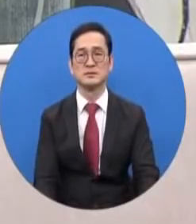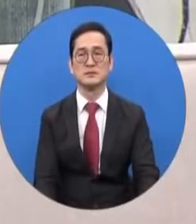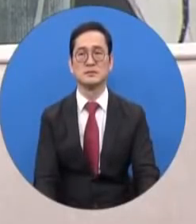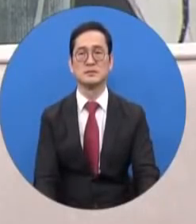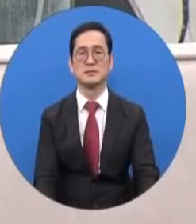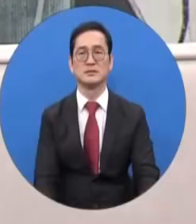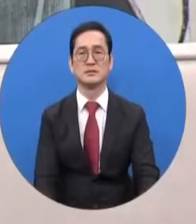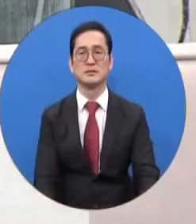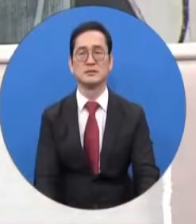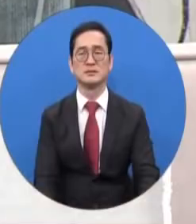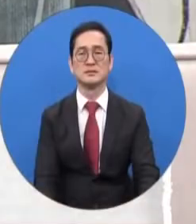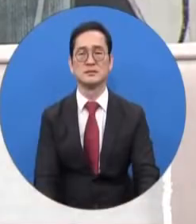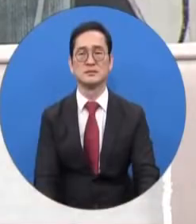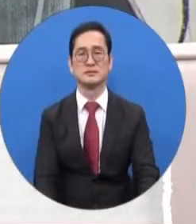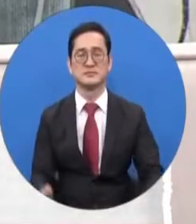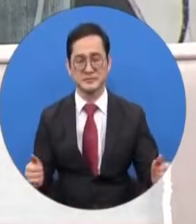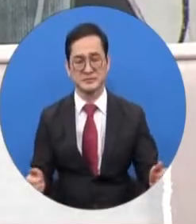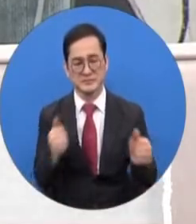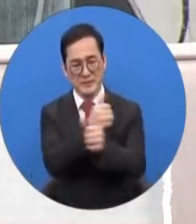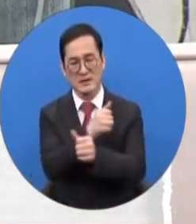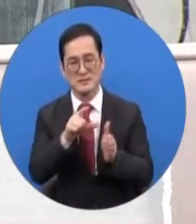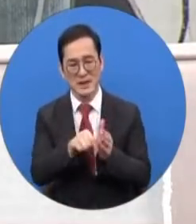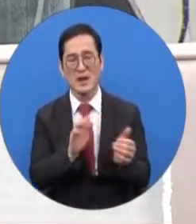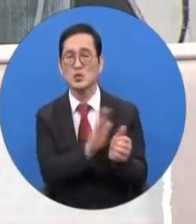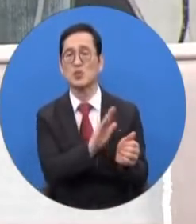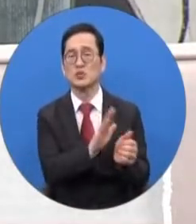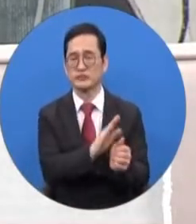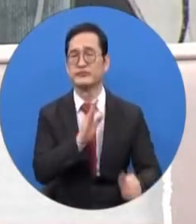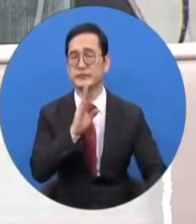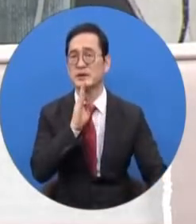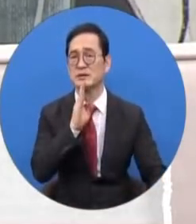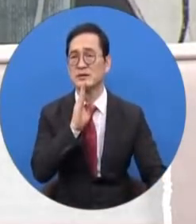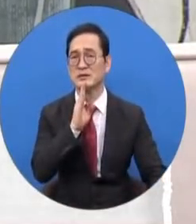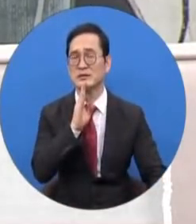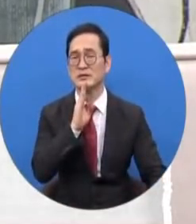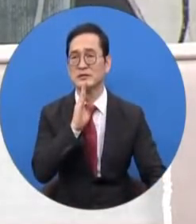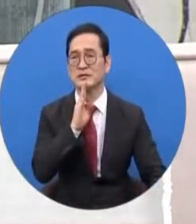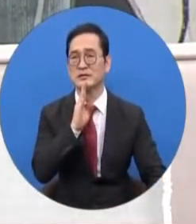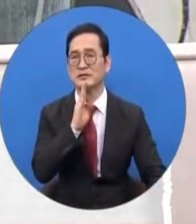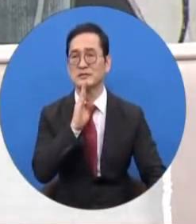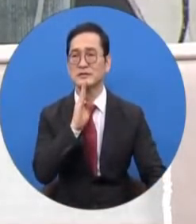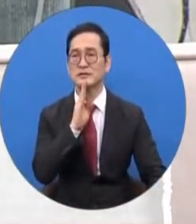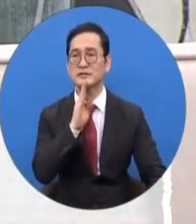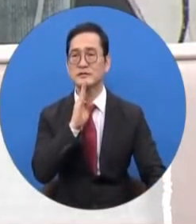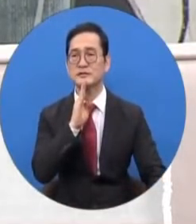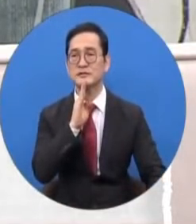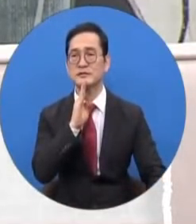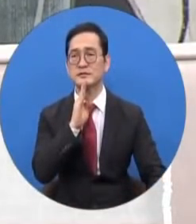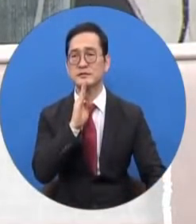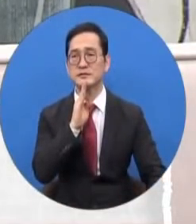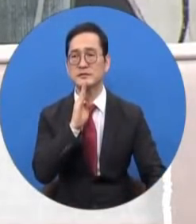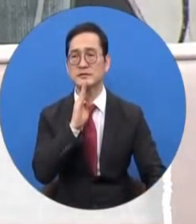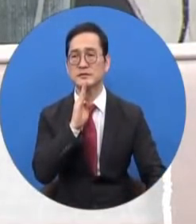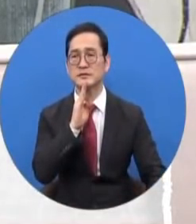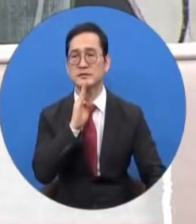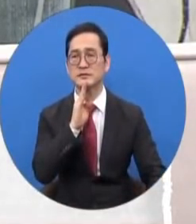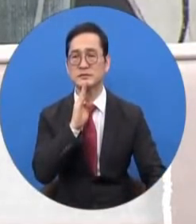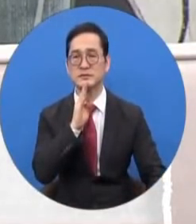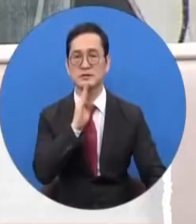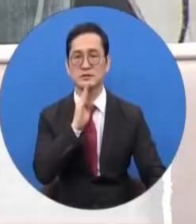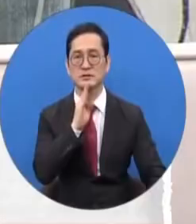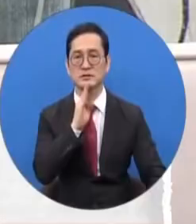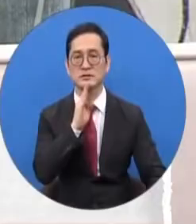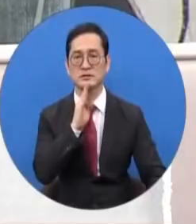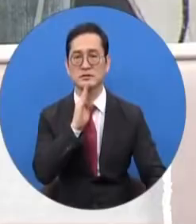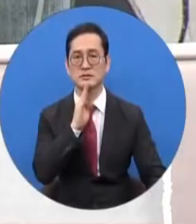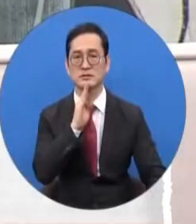정부를 도와주는 것은 당연하다고 보고 있고요. 사실 문재인 대통령도 공직과 관련해서는 정말 정치적인 이념을 배제하려고 노력하는 사람